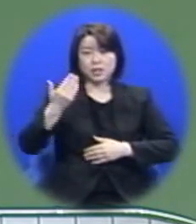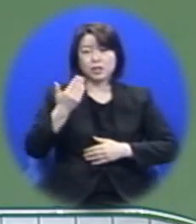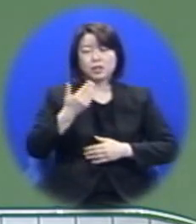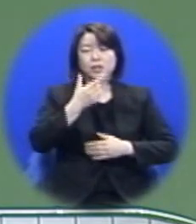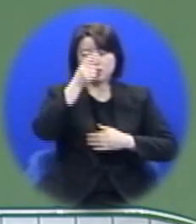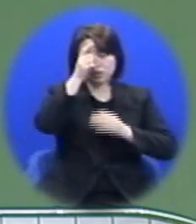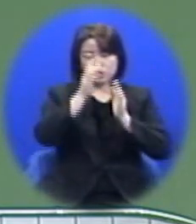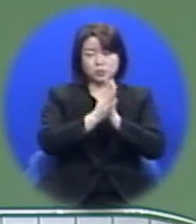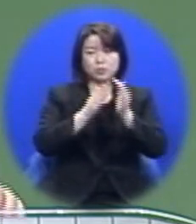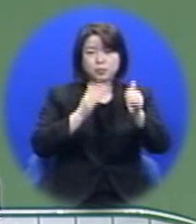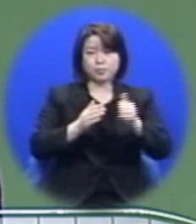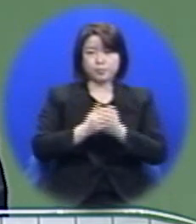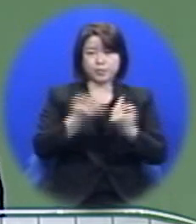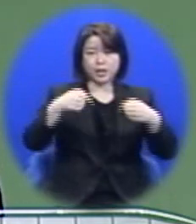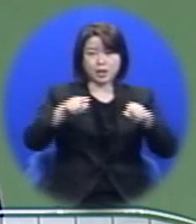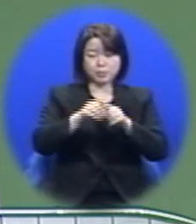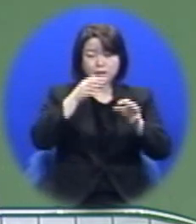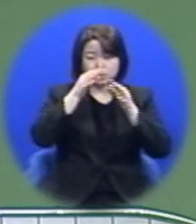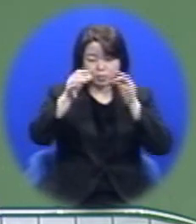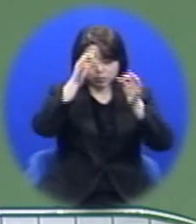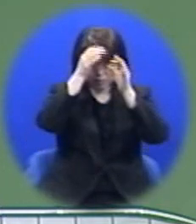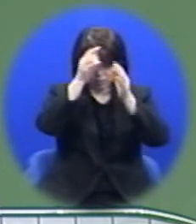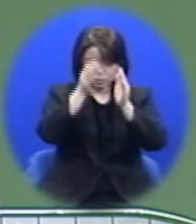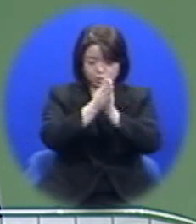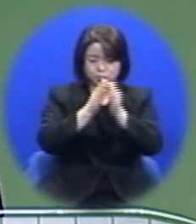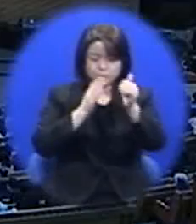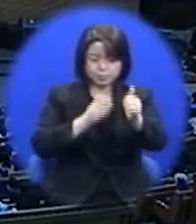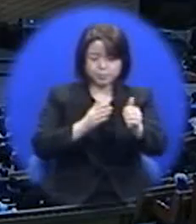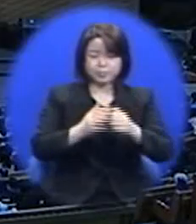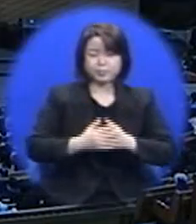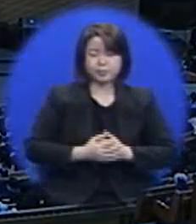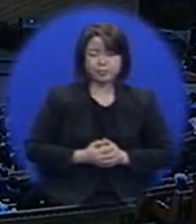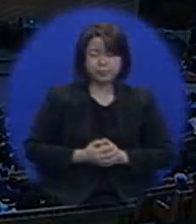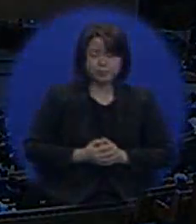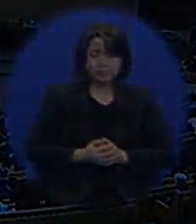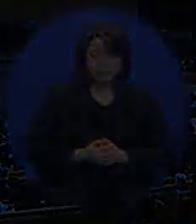기도하십시오. 우리 다 같이 통성으로 기도하겠습니다. 은혜와 사랑이 충만하신 아버지 하나님.